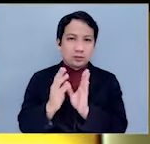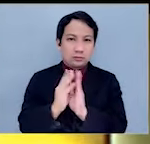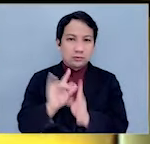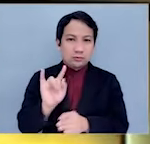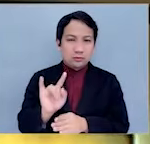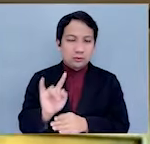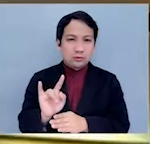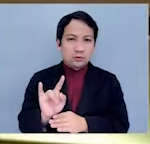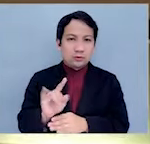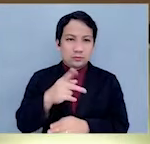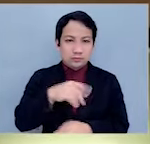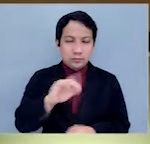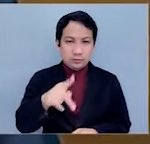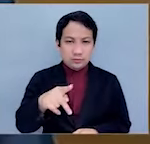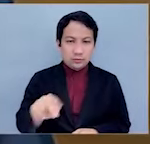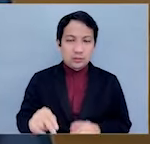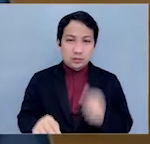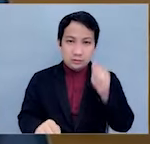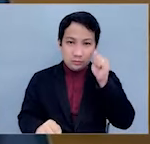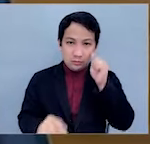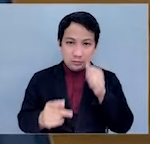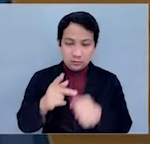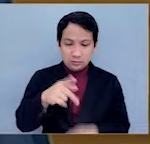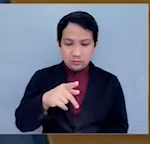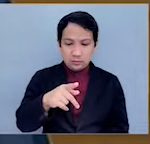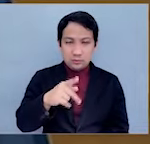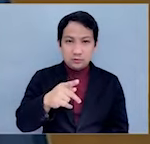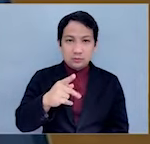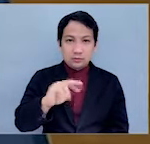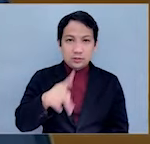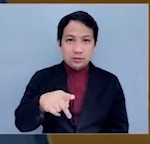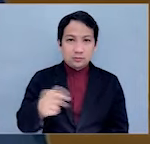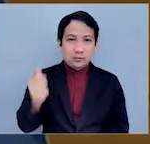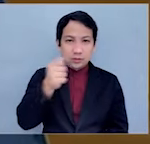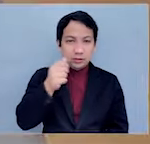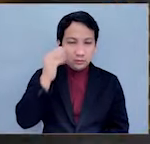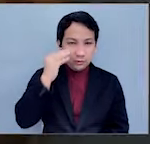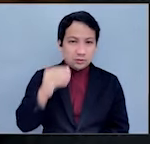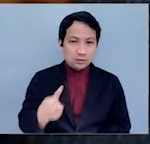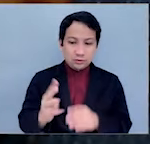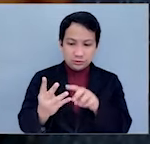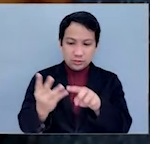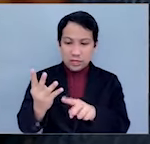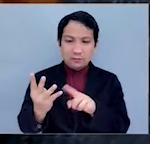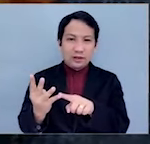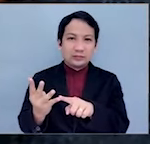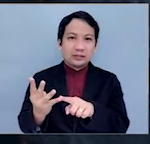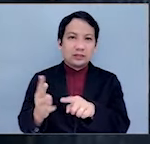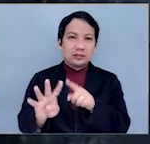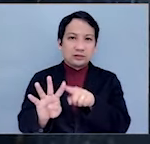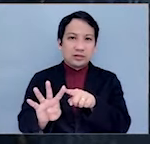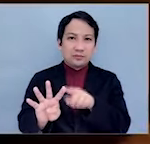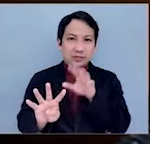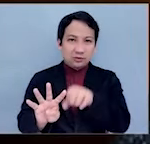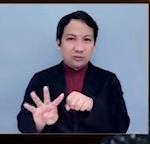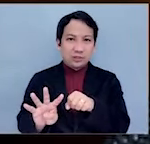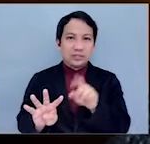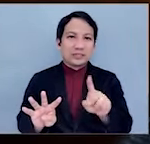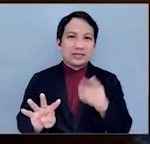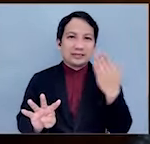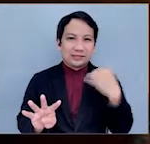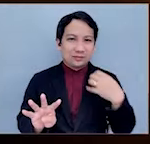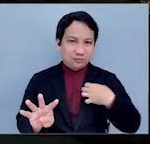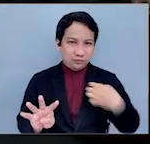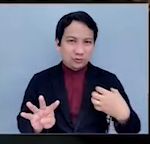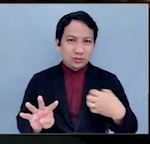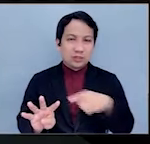PNP Chief Benjamin Acorda, inanunsyo niya na dating pulis ang isa sa apat na suspect. Pero ayon sa Pasay PNP, nagkaroon lang sila